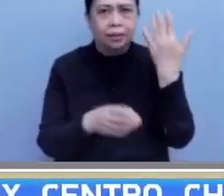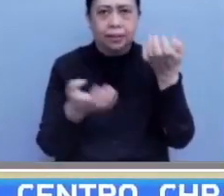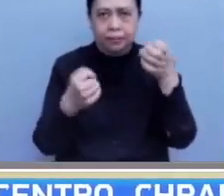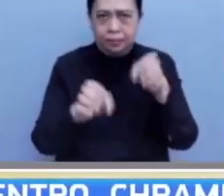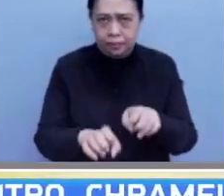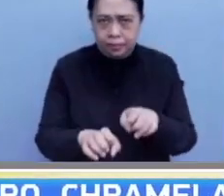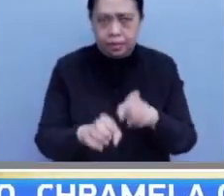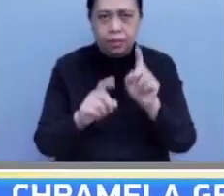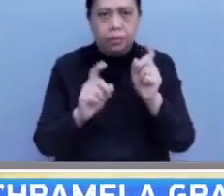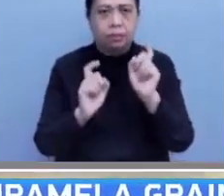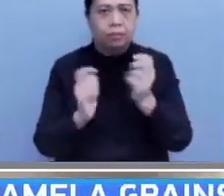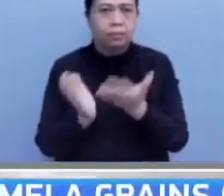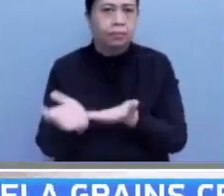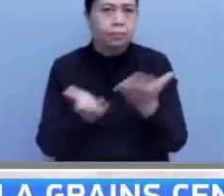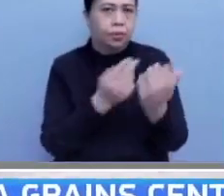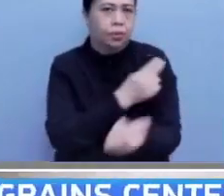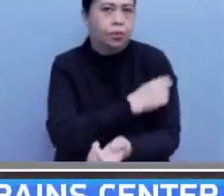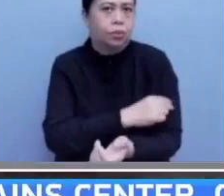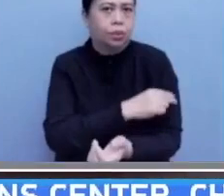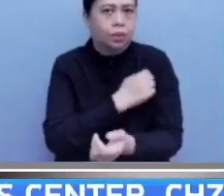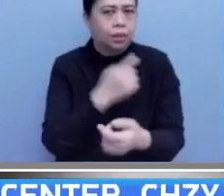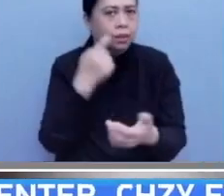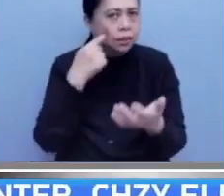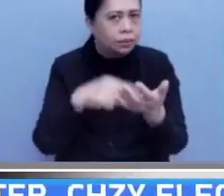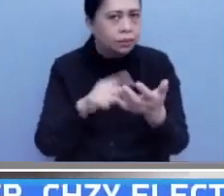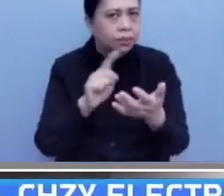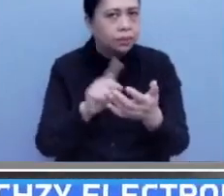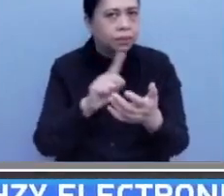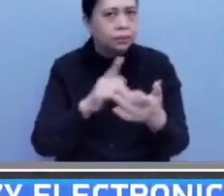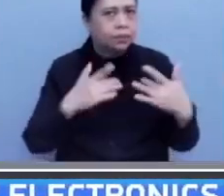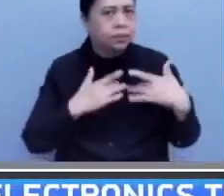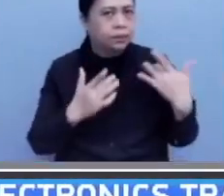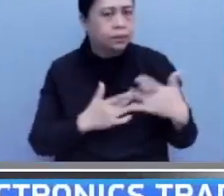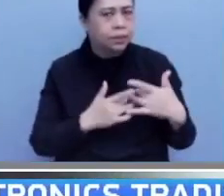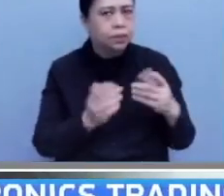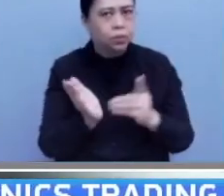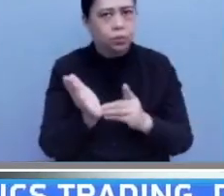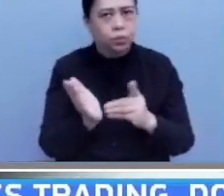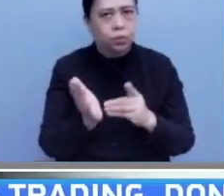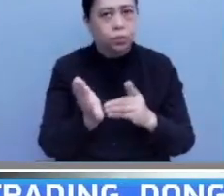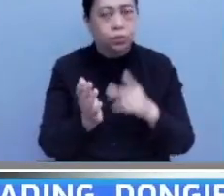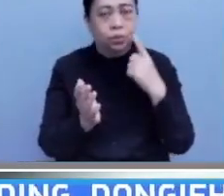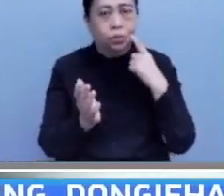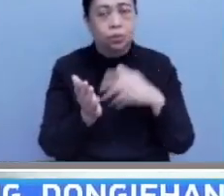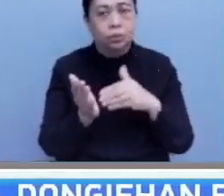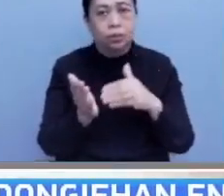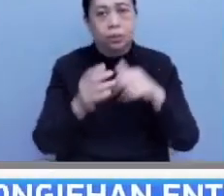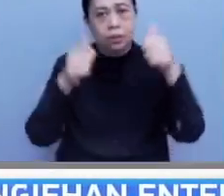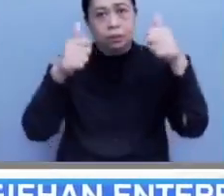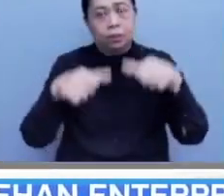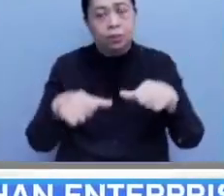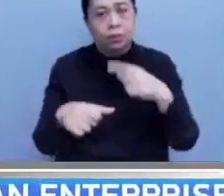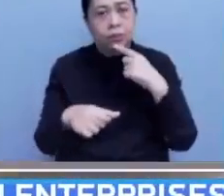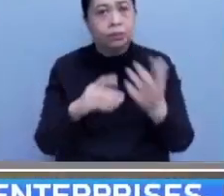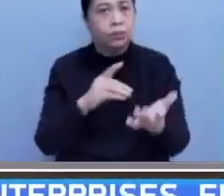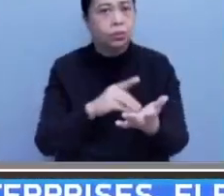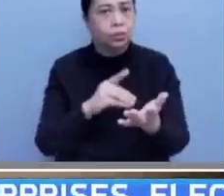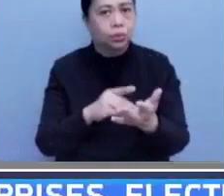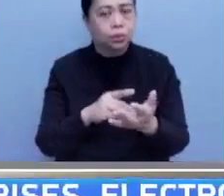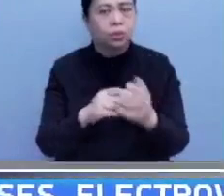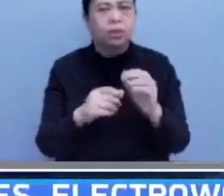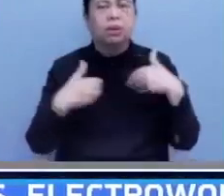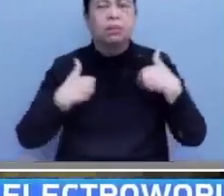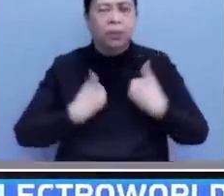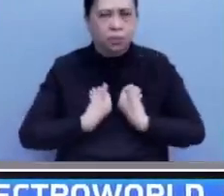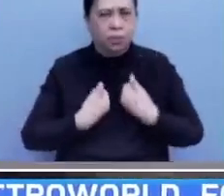naman siyang dinala sa ospital at pinatingin sa kanyang cardiologist. Sa inilabas na medical bulletin, sinabi ng doktor na over-fatigue